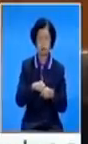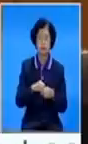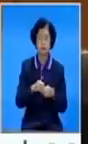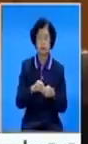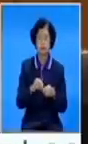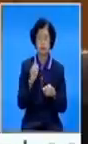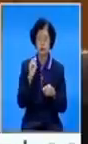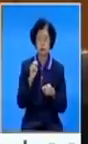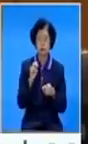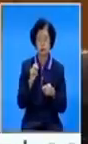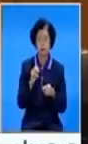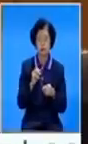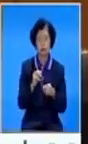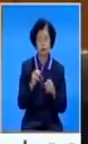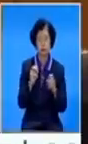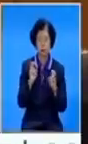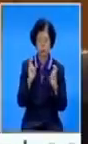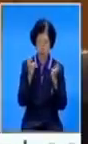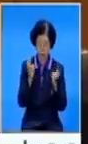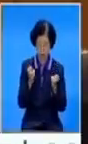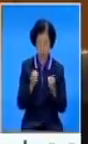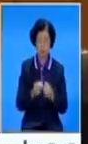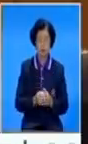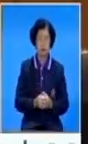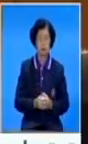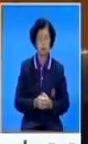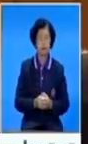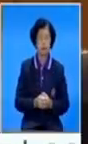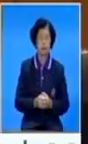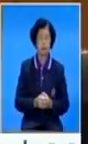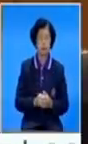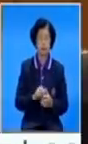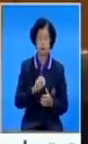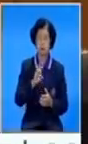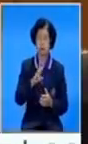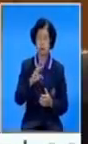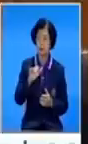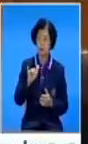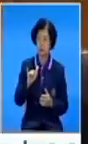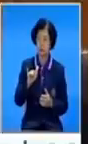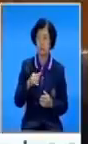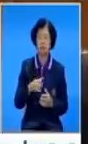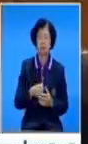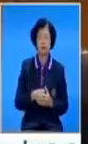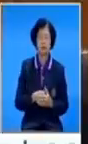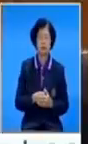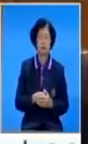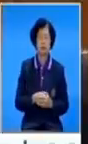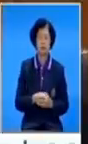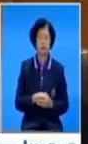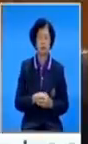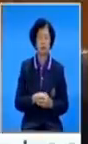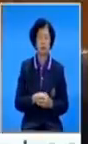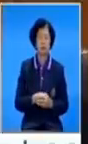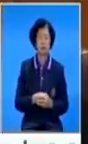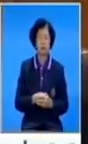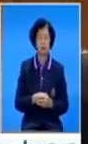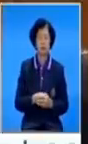ครับท่านวิยาพูดถึงเรื่องก็เป็นใจร้อนอีกคนนึงจริงๆอายุน่าจะมากกว่าผมนะท่านวิย